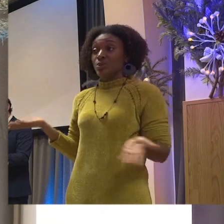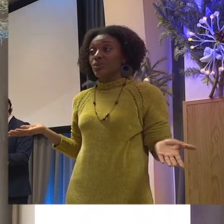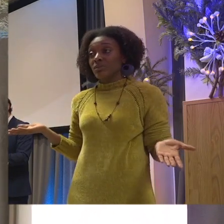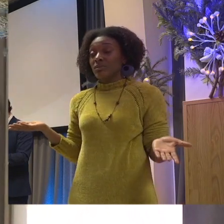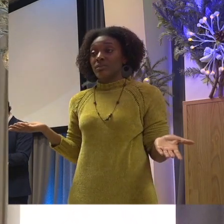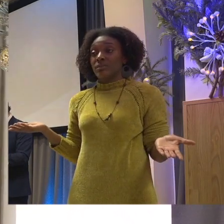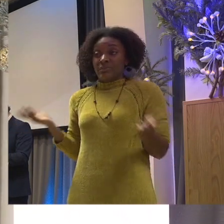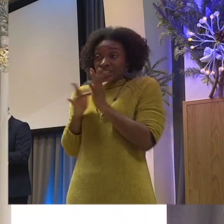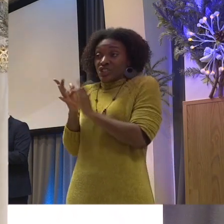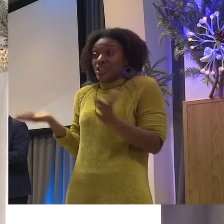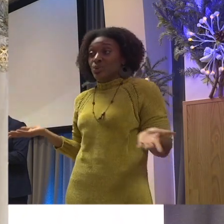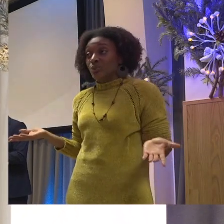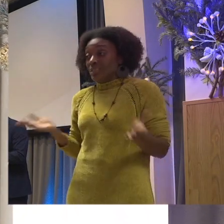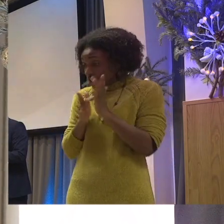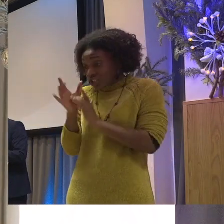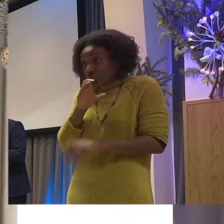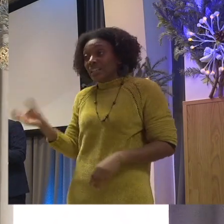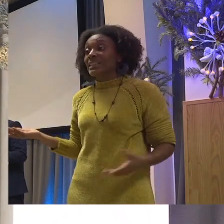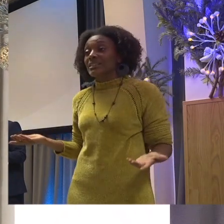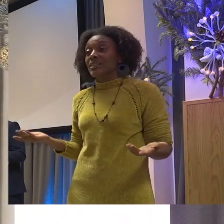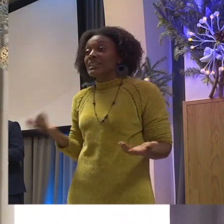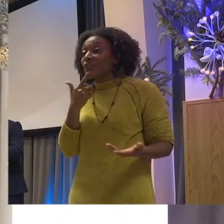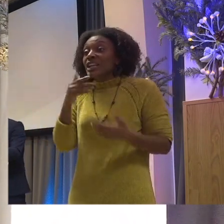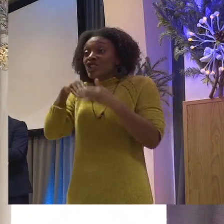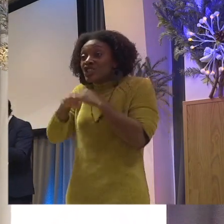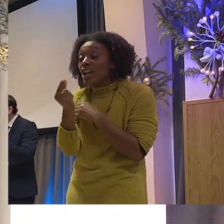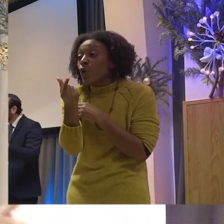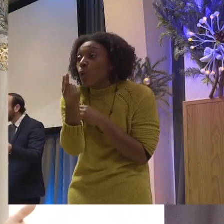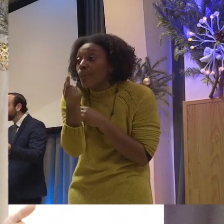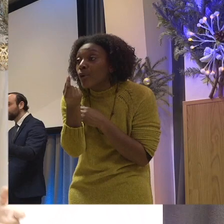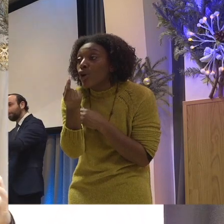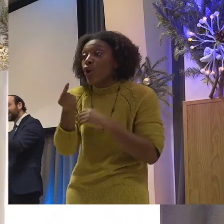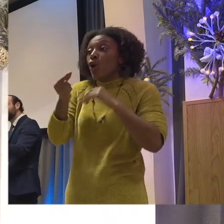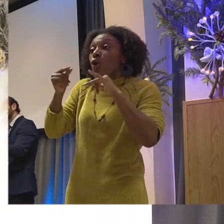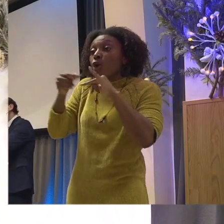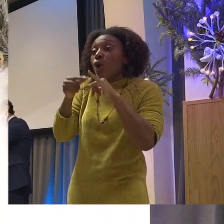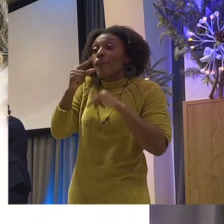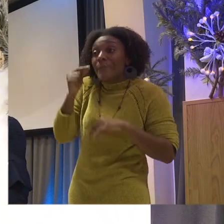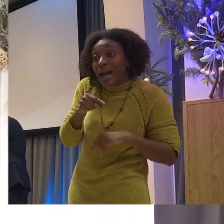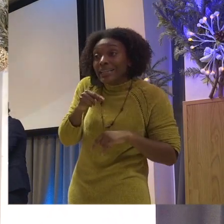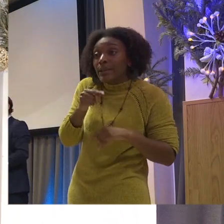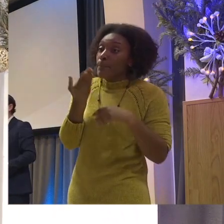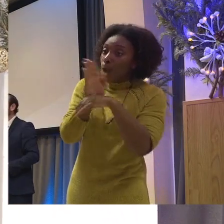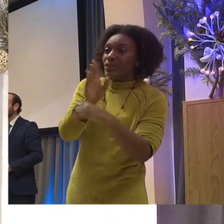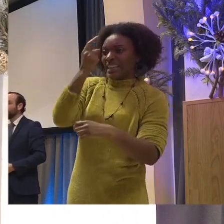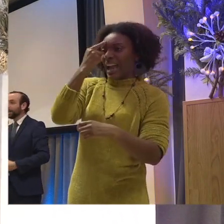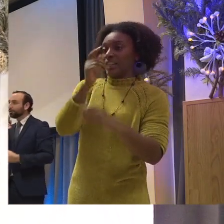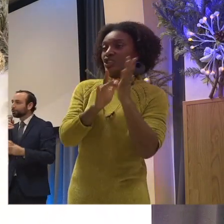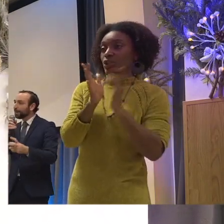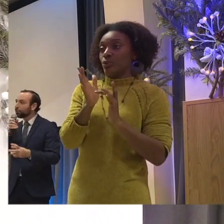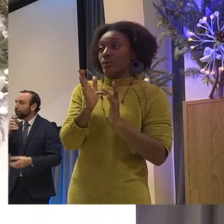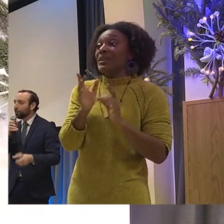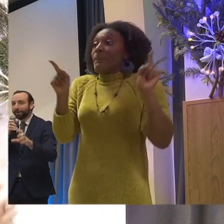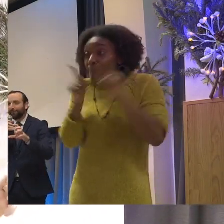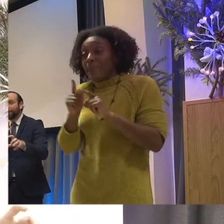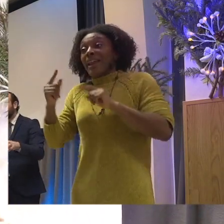Jésus! C'est Jésus-Christ! Dans un couple, le mari reflète une partie du caractère de Jésus. Et dans ce